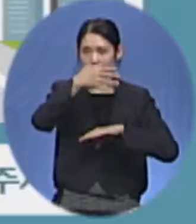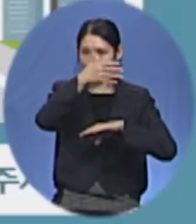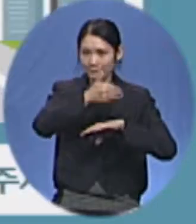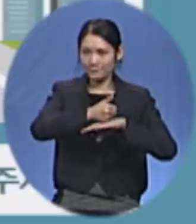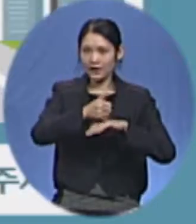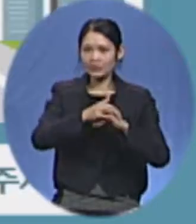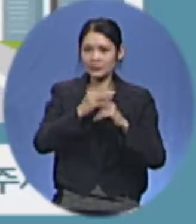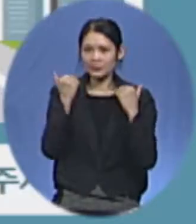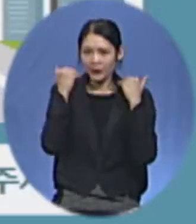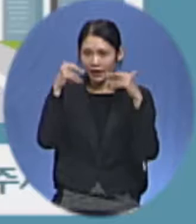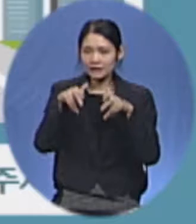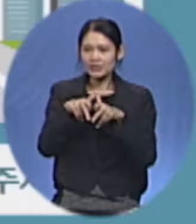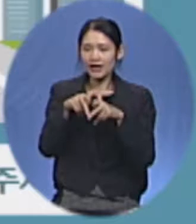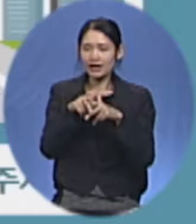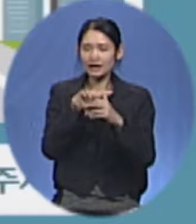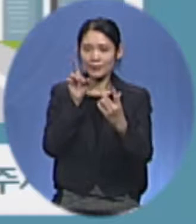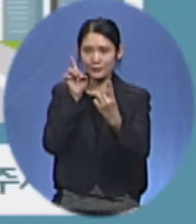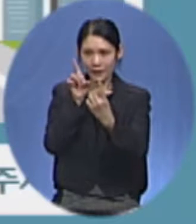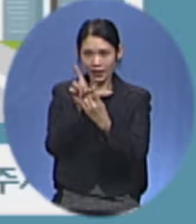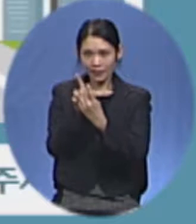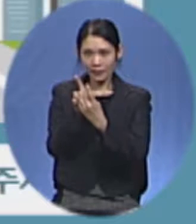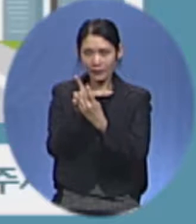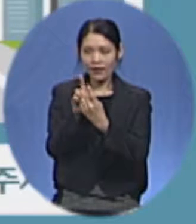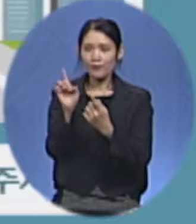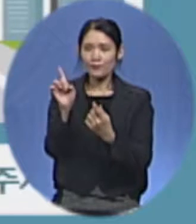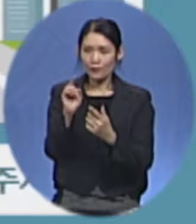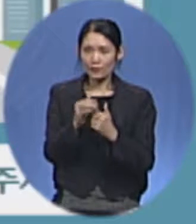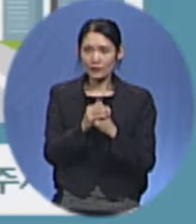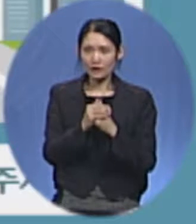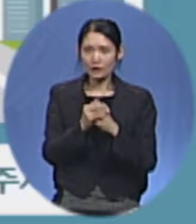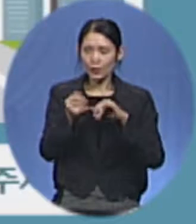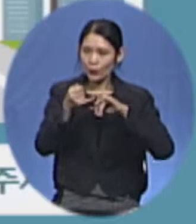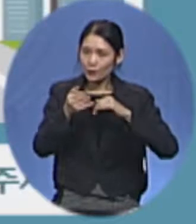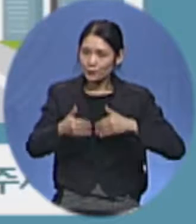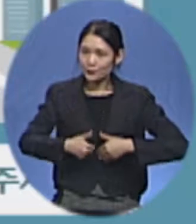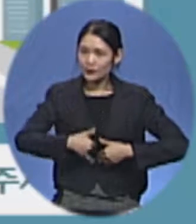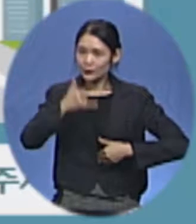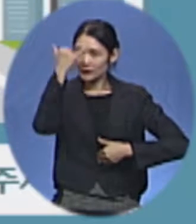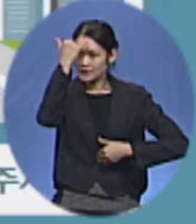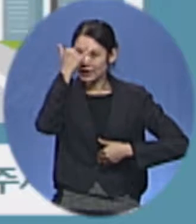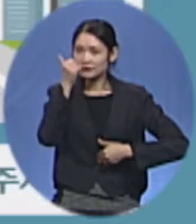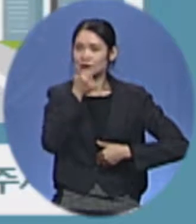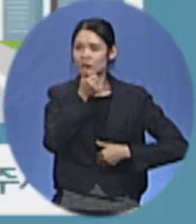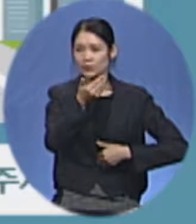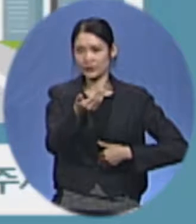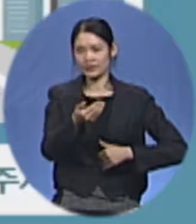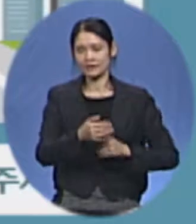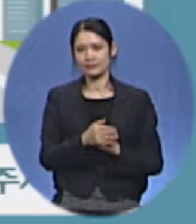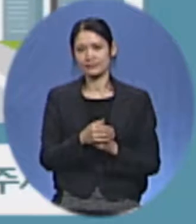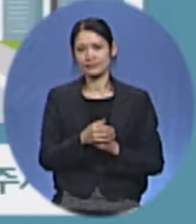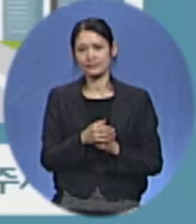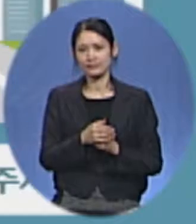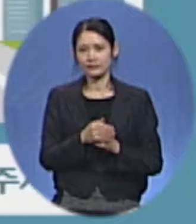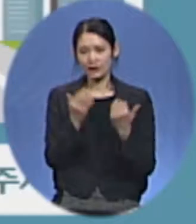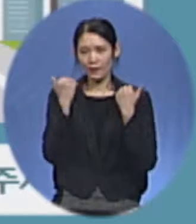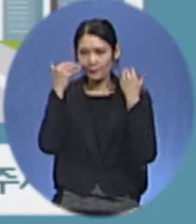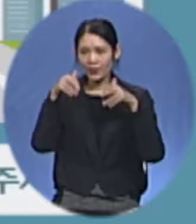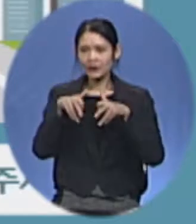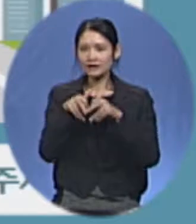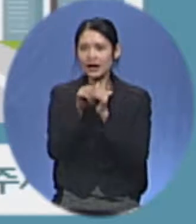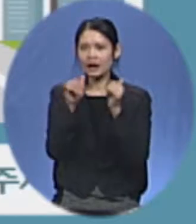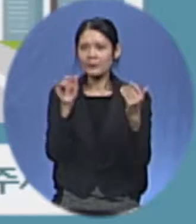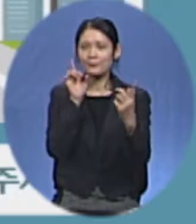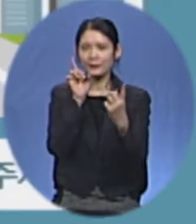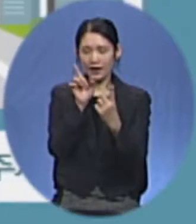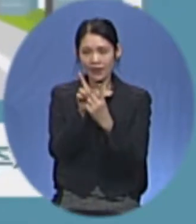마지막으로 발달 장애인을 만났을 때 필요한 예절에 대해서 알려드릴게요. 발달 장애인을